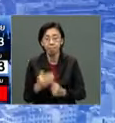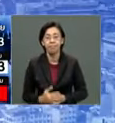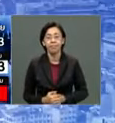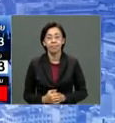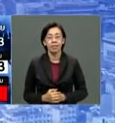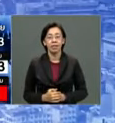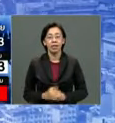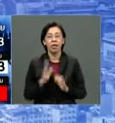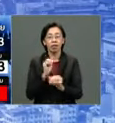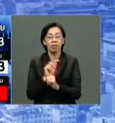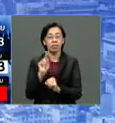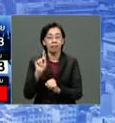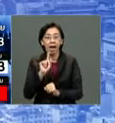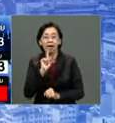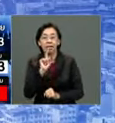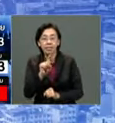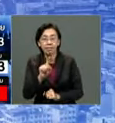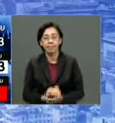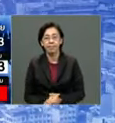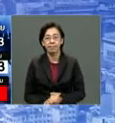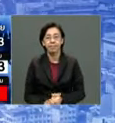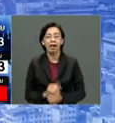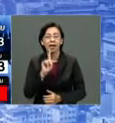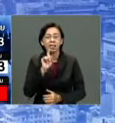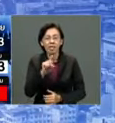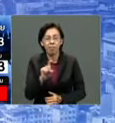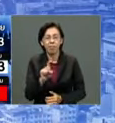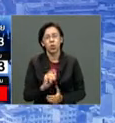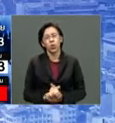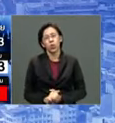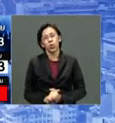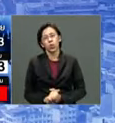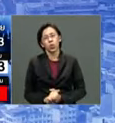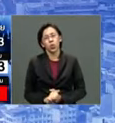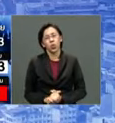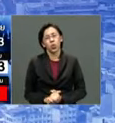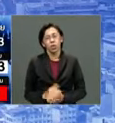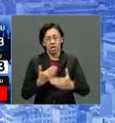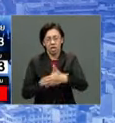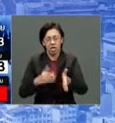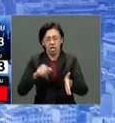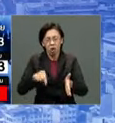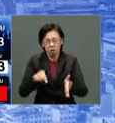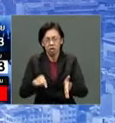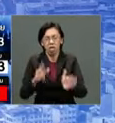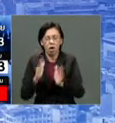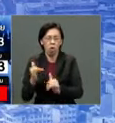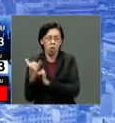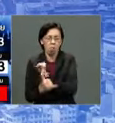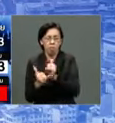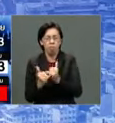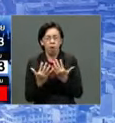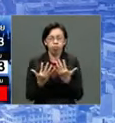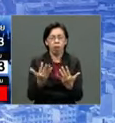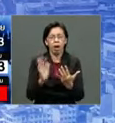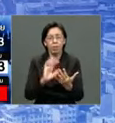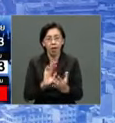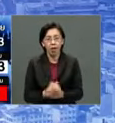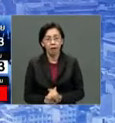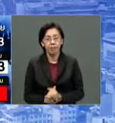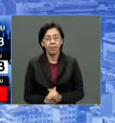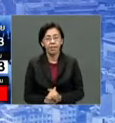ากเข้ามาจากสื่อมวลชนนะครับที่ฝากคำถามเพื่อที่จะลดความแออัดในพื้นที่ของห้องแถลงข่าวแห่งนี้นะครับเริ่มที่คำถามของ Daily News ครับถ